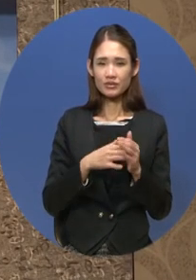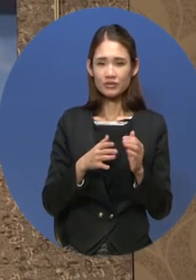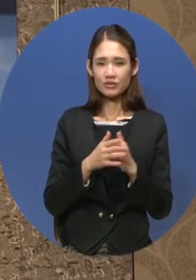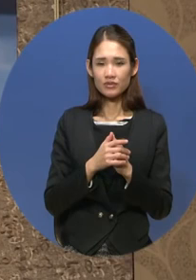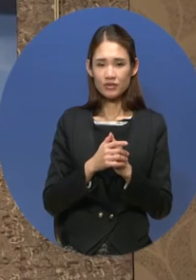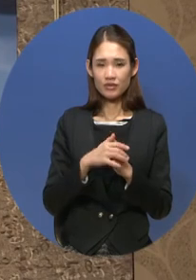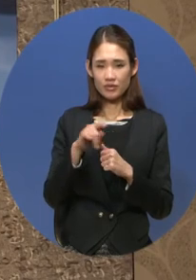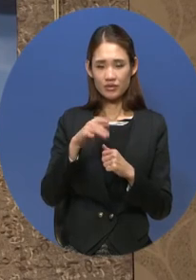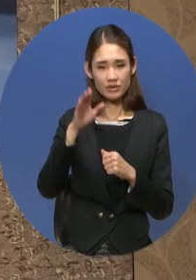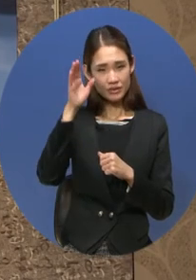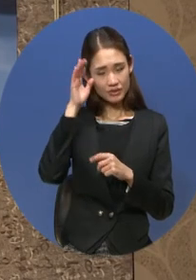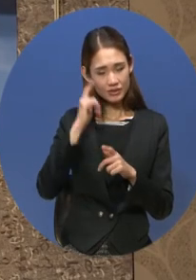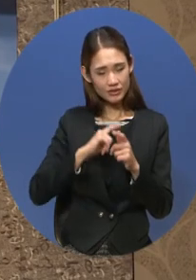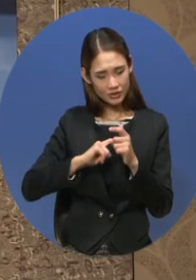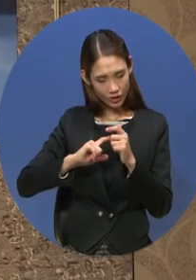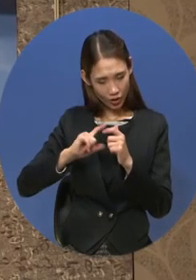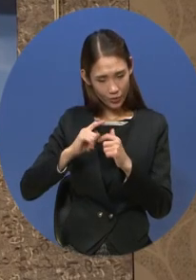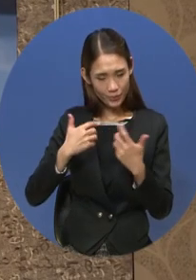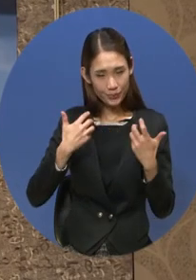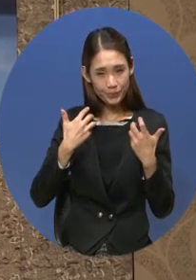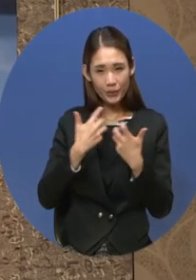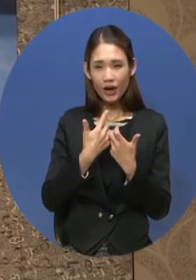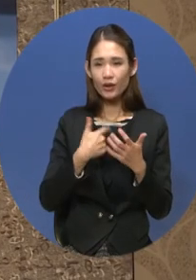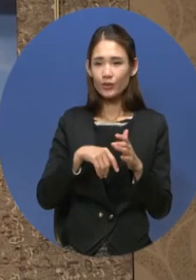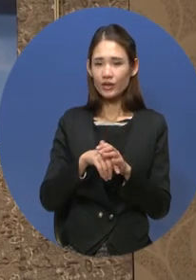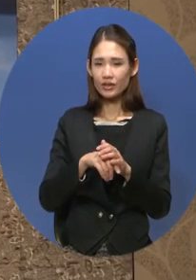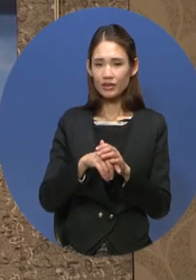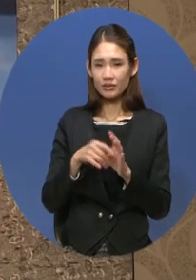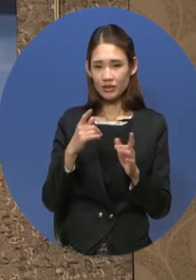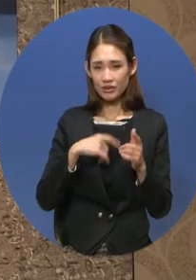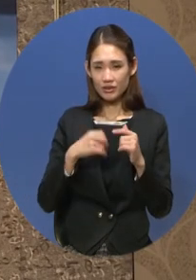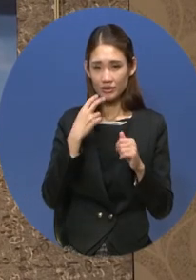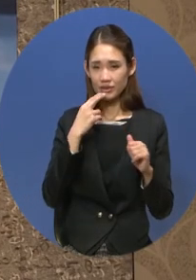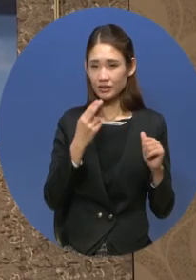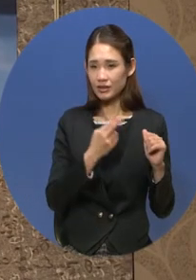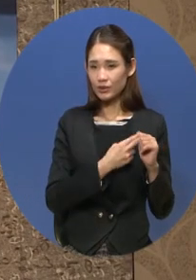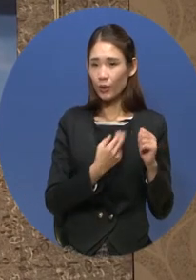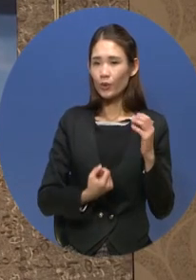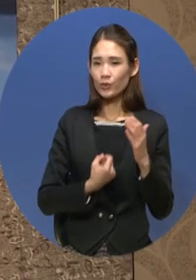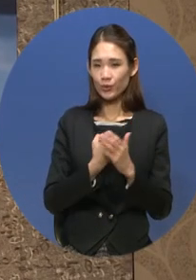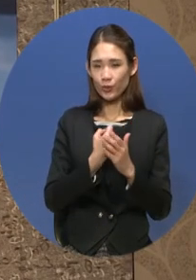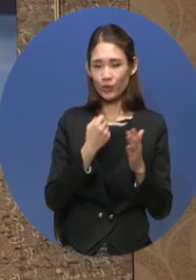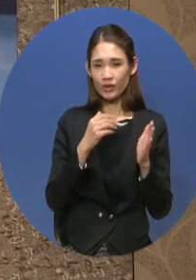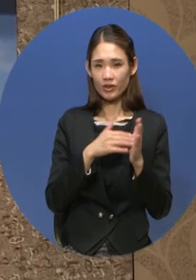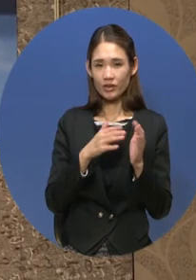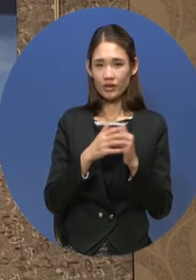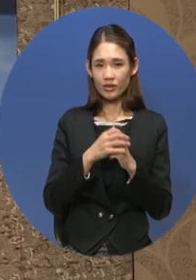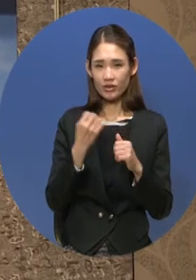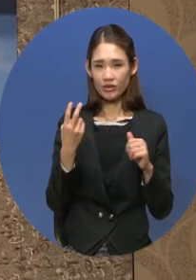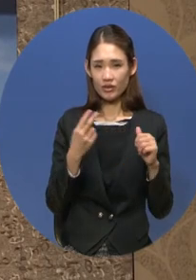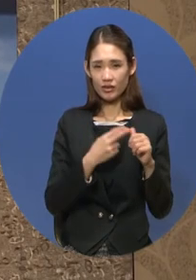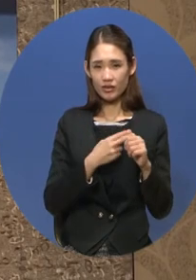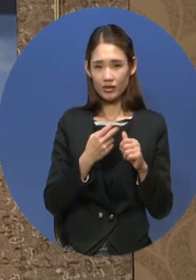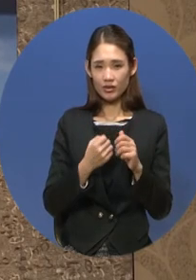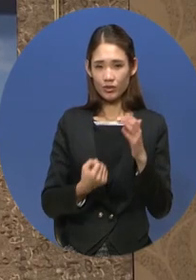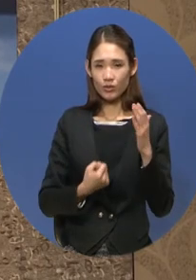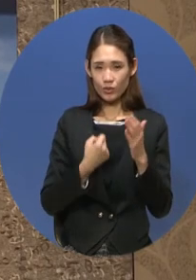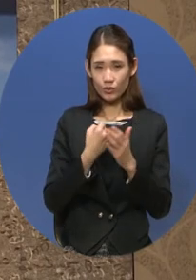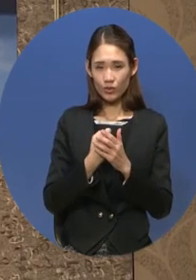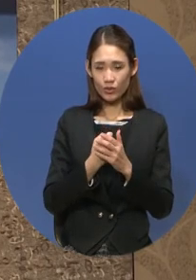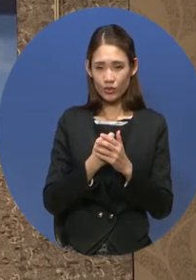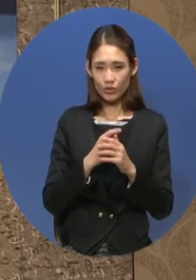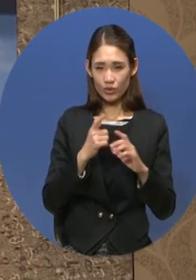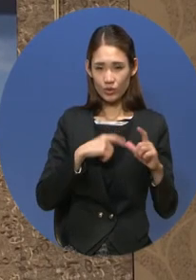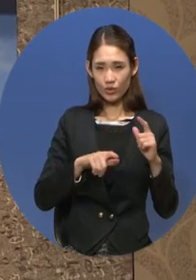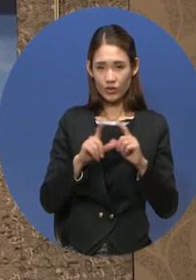아 그분들의 기대에 부응하기 위해서 다시 한번 재선에 도전할 것이고요. 또 재선에 도전해서 정말